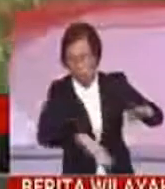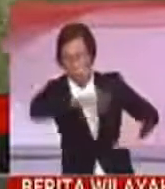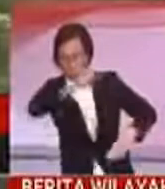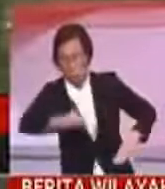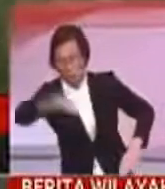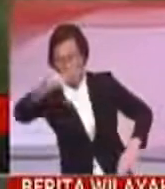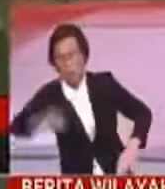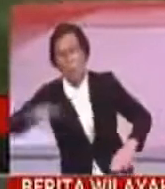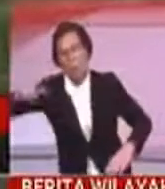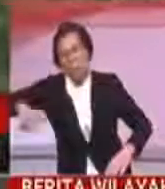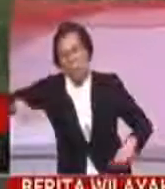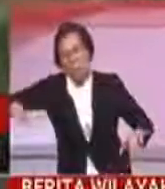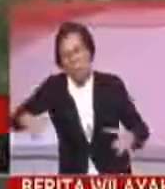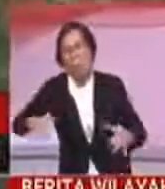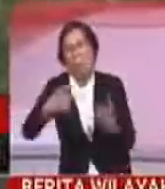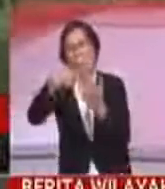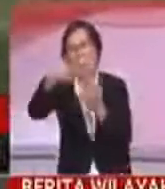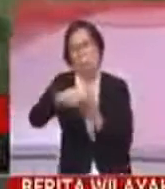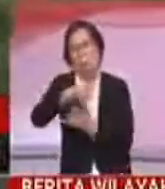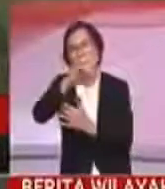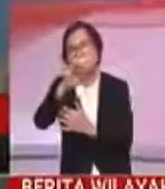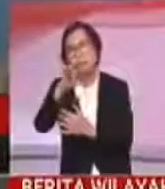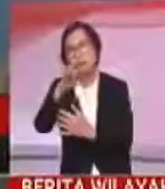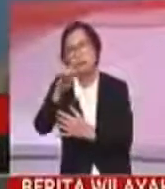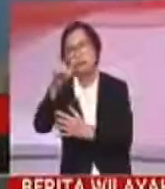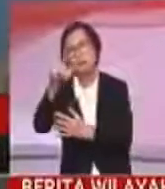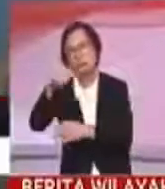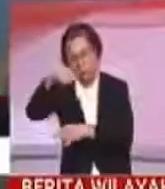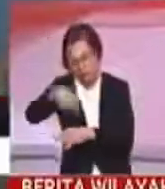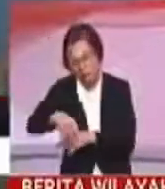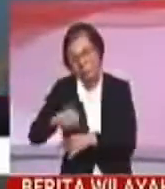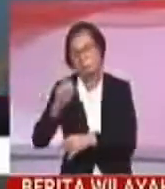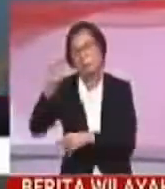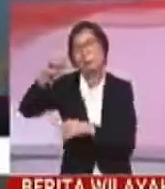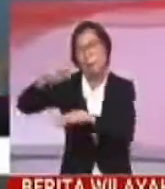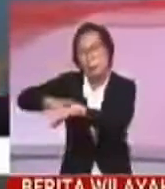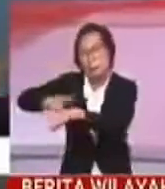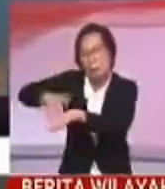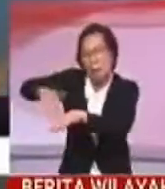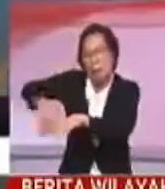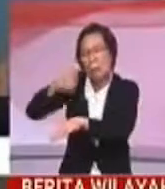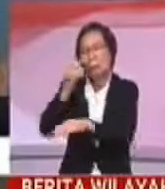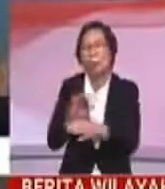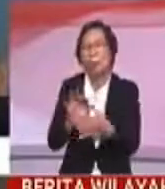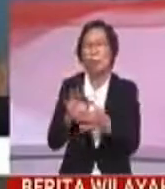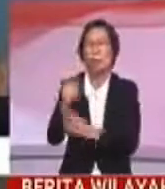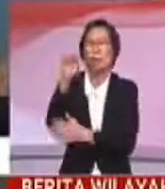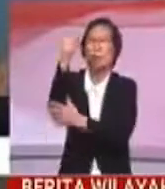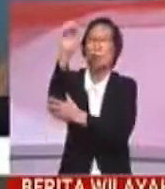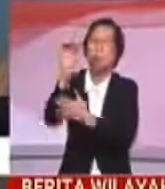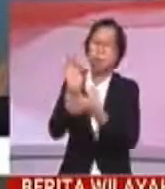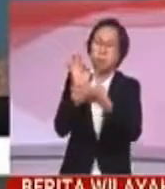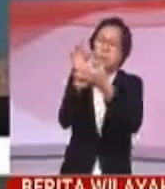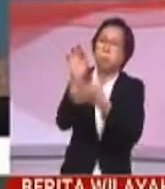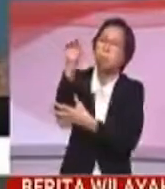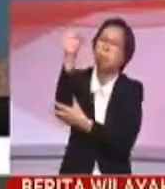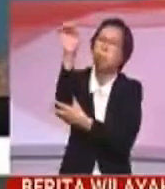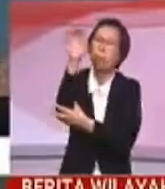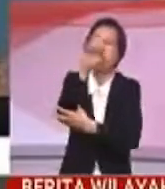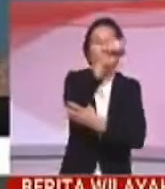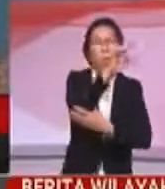kelewatan pelaksanaan program jendela di negeri ini tempat-tempat yang akan kita pasang ini sudah tentulah di kawasan yang